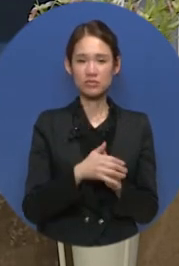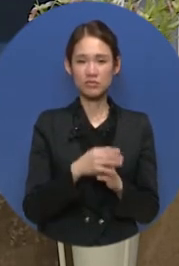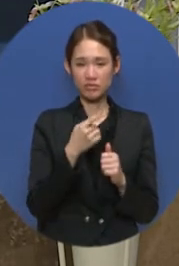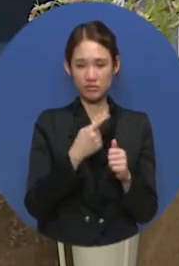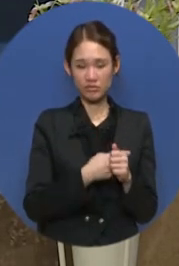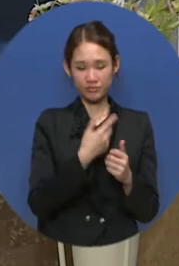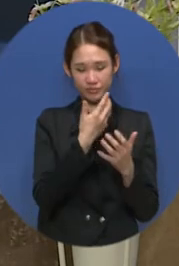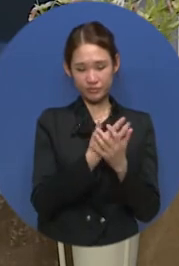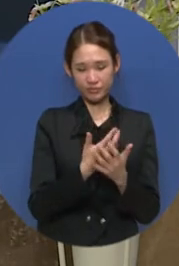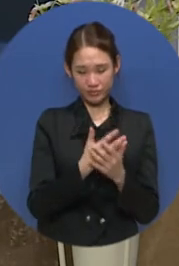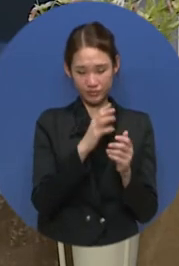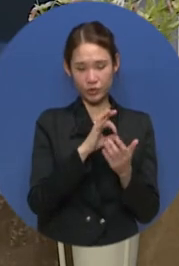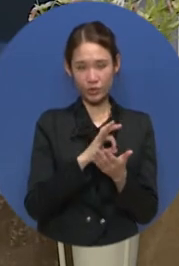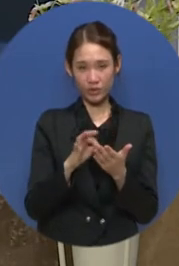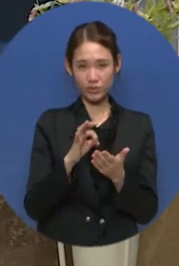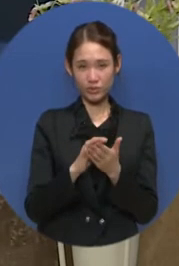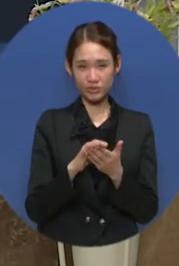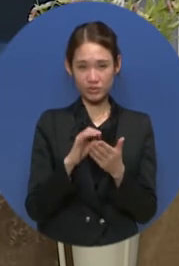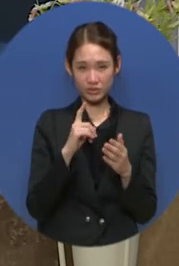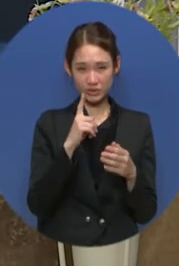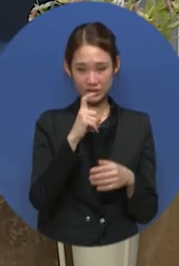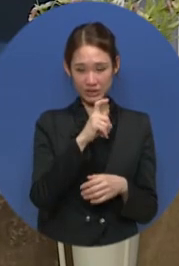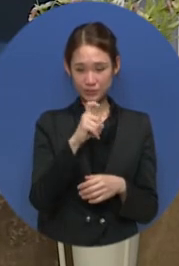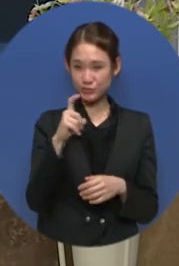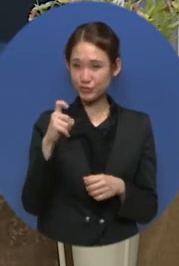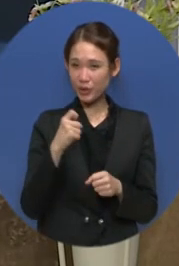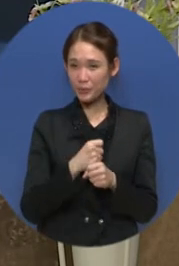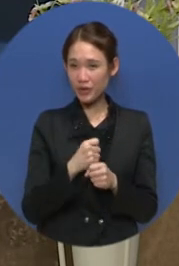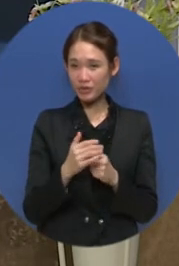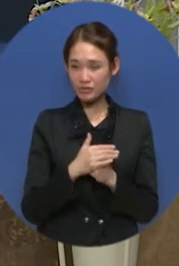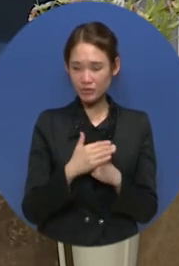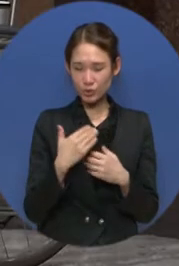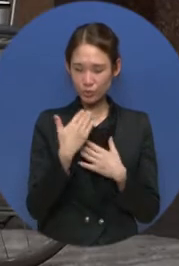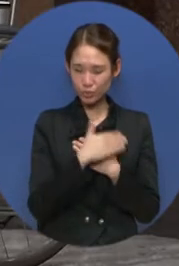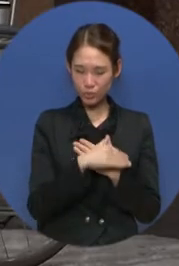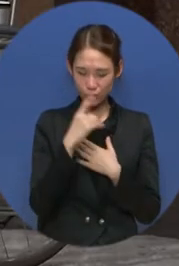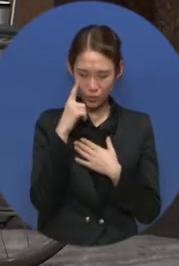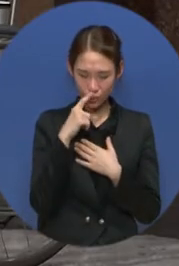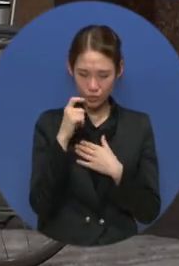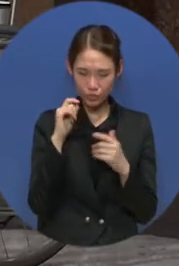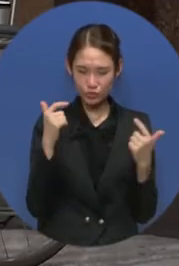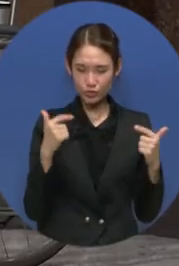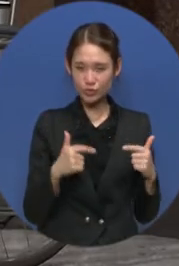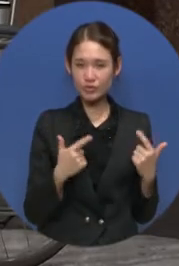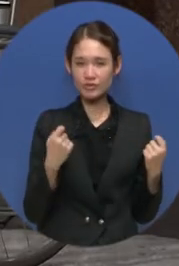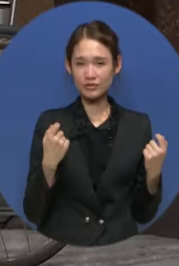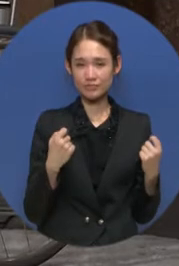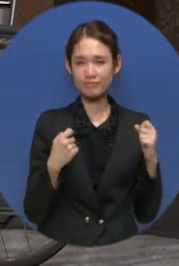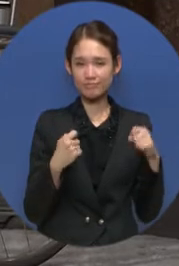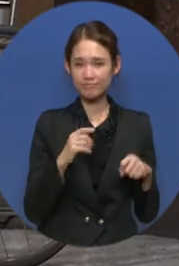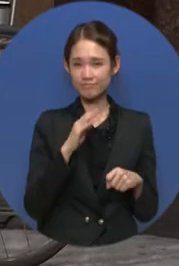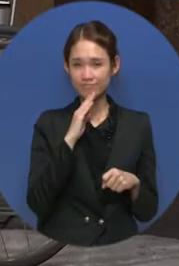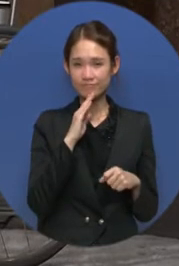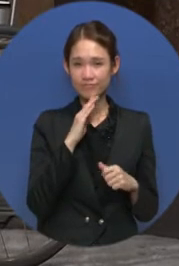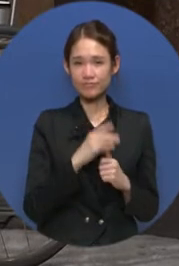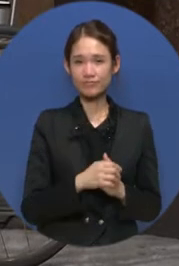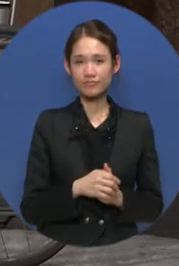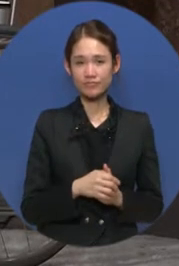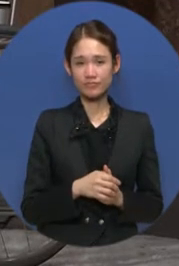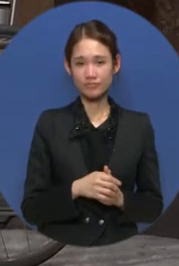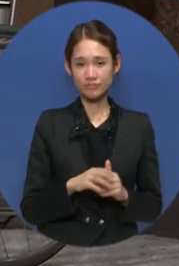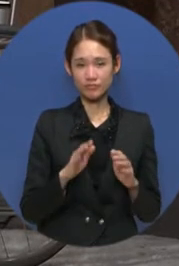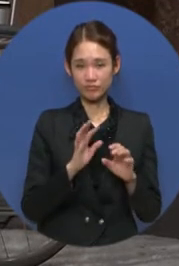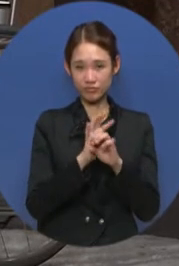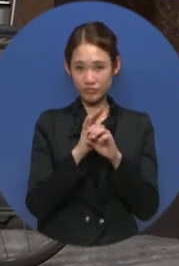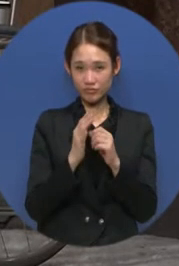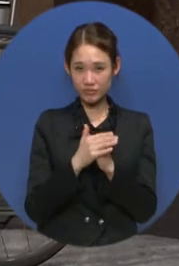천연 재료를 이용해 가지고 스프레이를 네. 만드니까 네. 좀 몸에도 덜 해로울 것 같아요. 그렇죠. 해롭지. 네. 덜 해롭죠. 그래서 이번